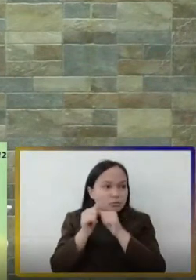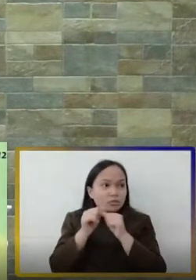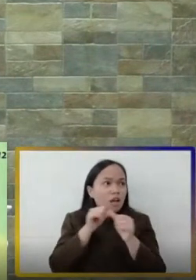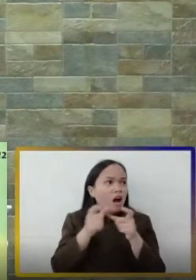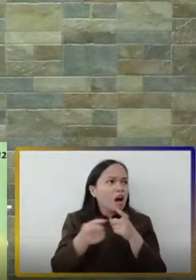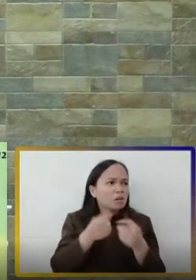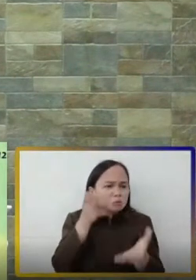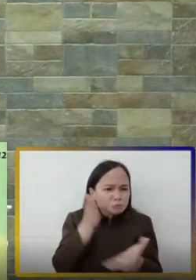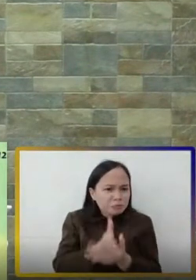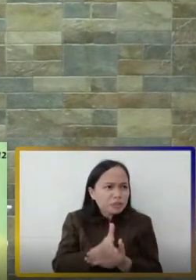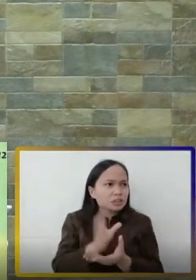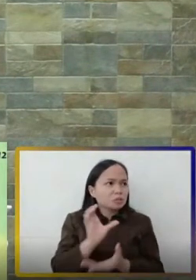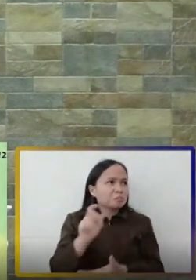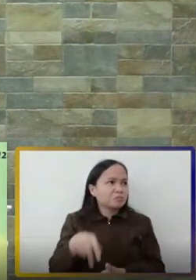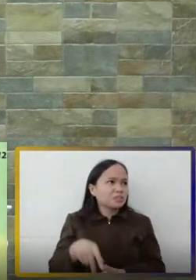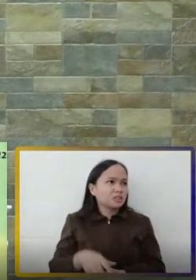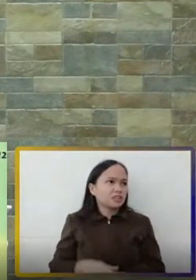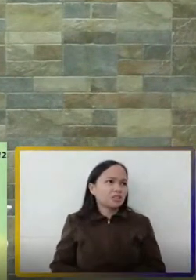Hindi na masaway.